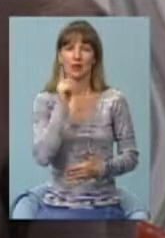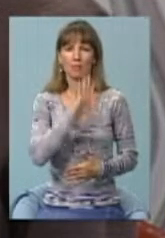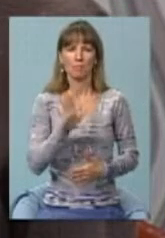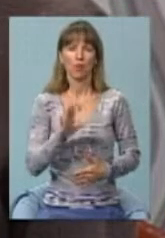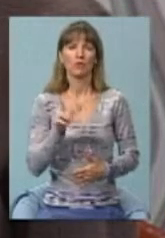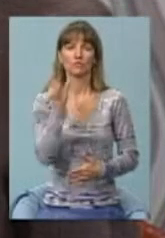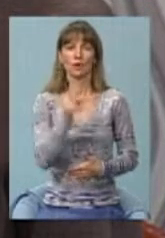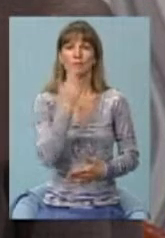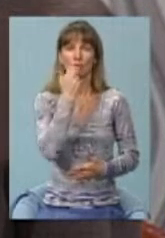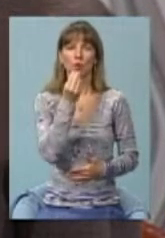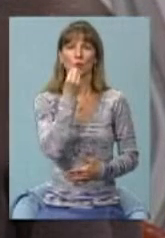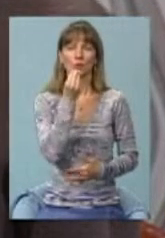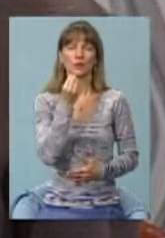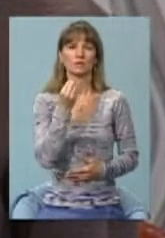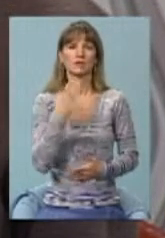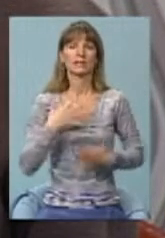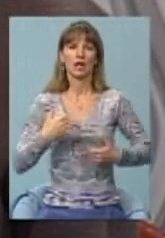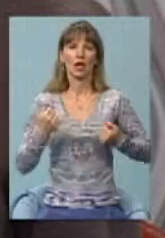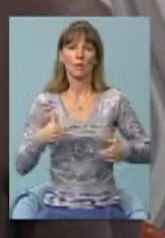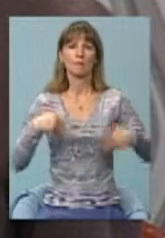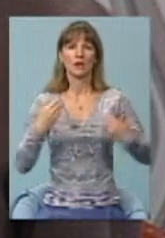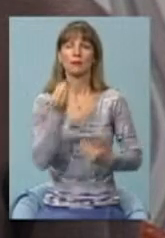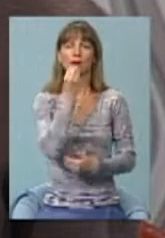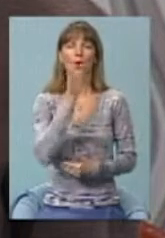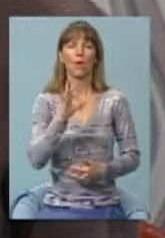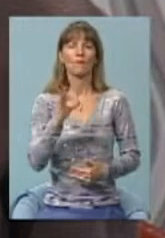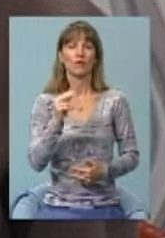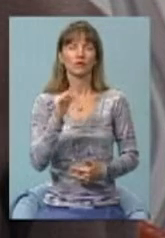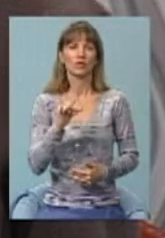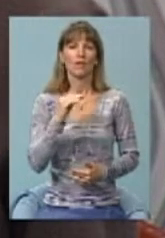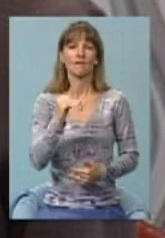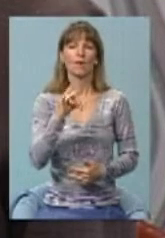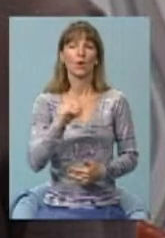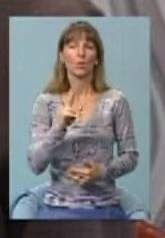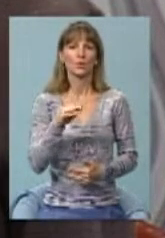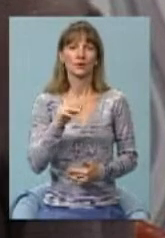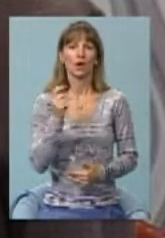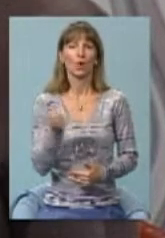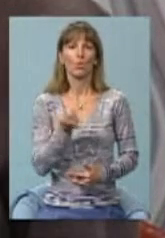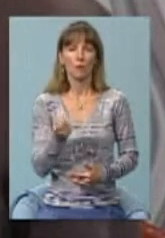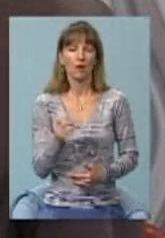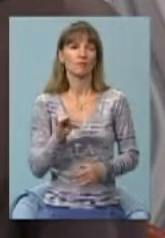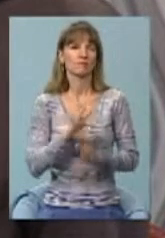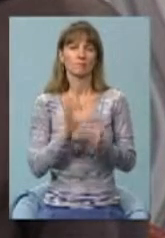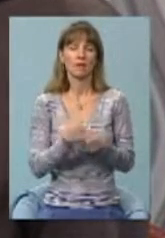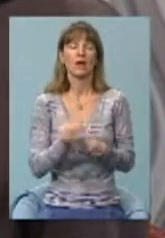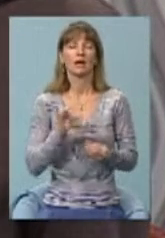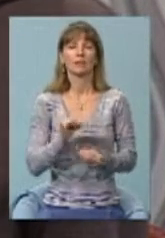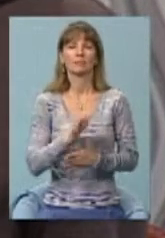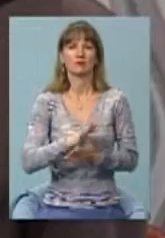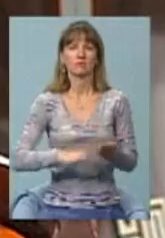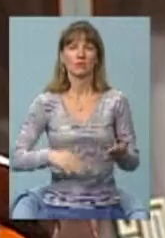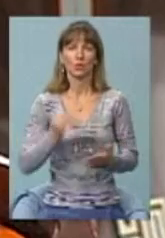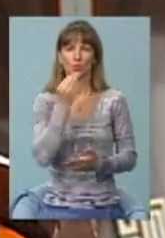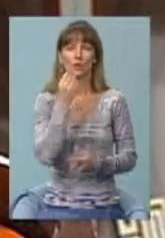звикає вживати певні там здорові корисні продукти, овочі, фрукти, крупи тощо. І загалом таки він, ну, далі